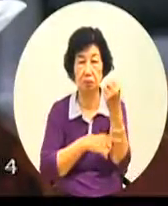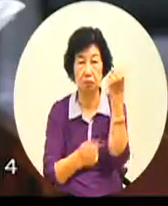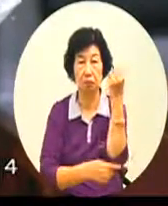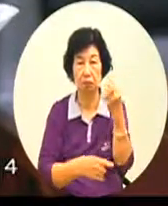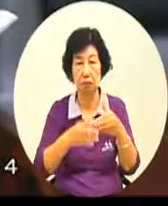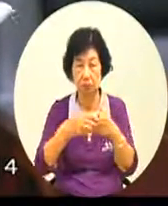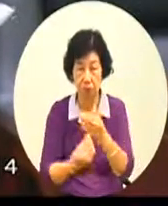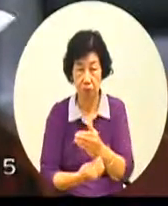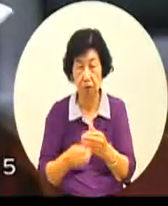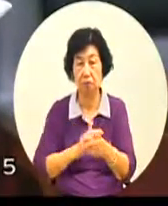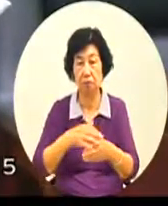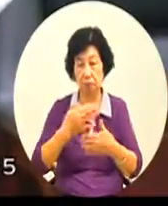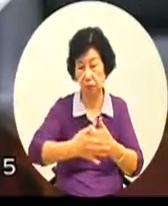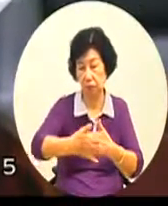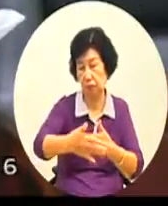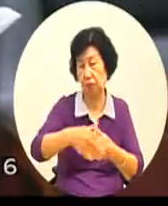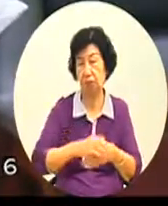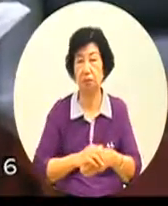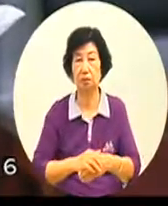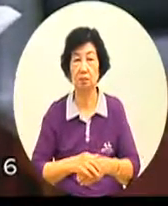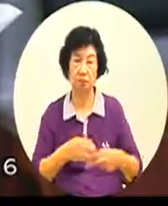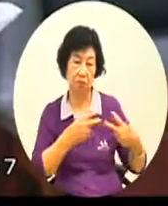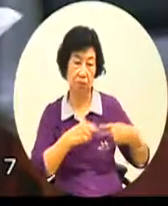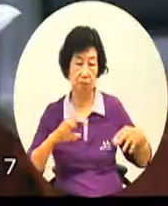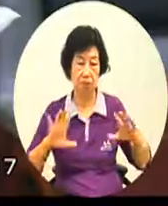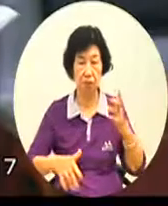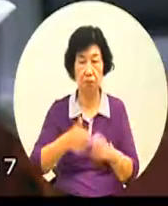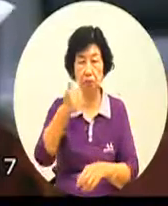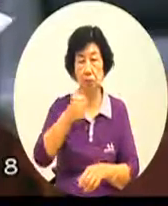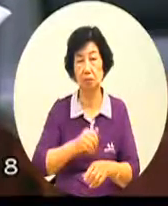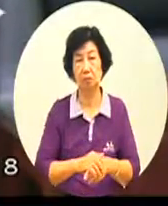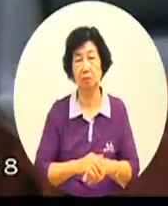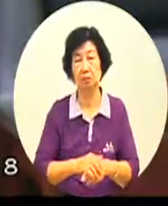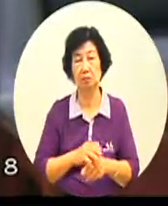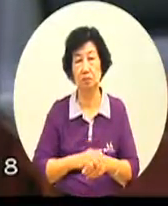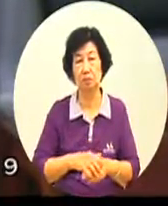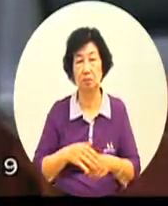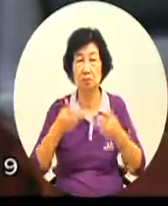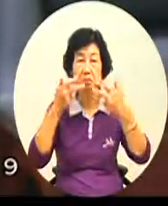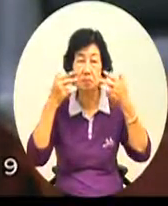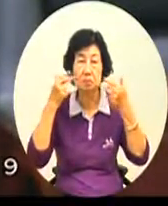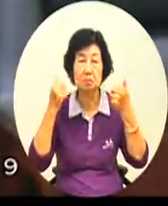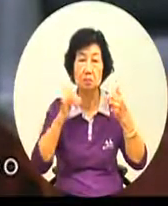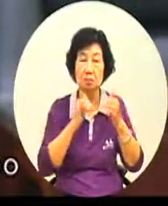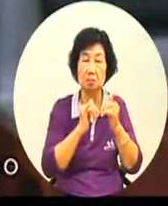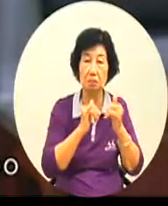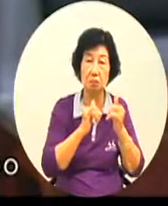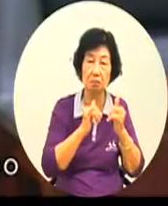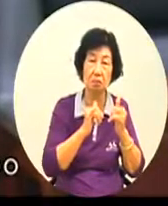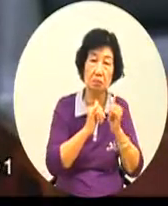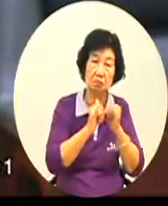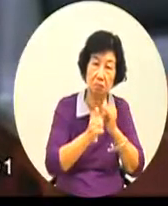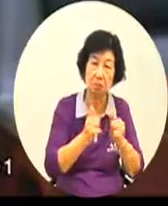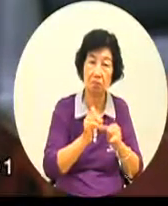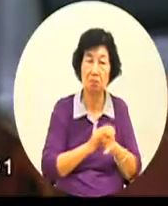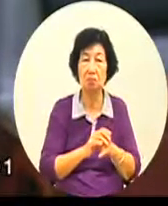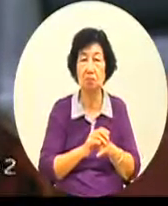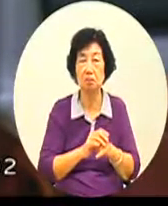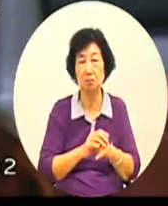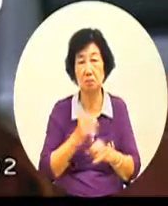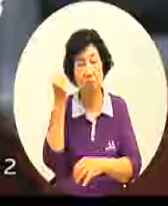的过程。但是呢，小英政府的这个政策让很多的原住民觉得这些土地本来就是在原住